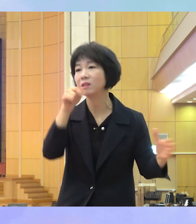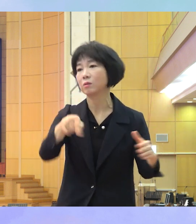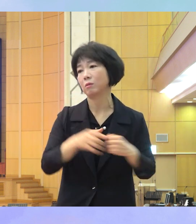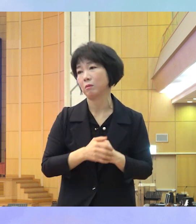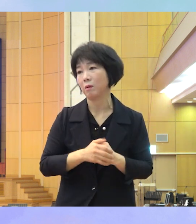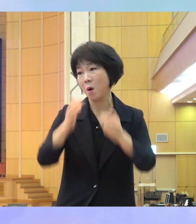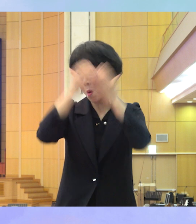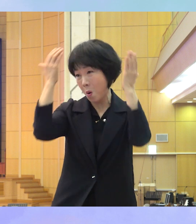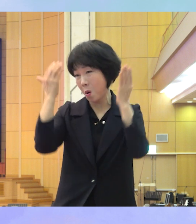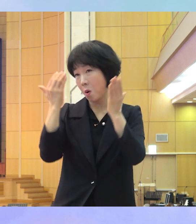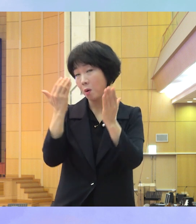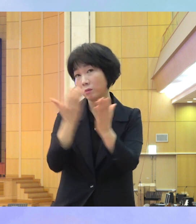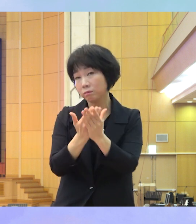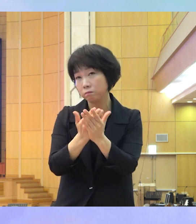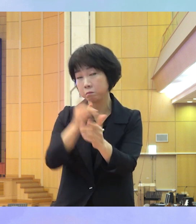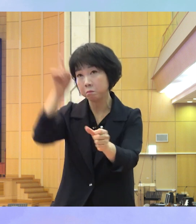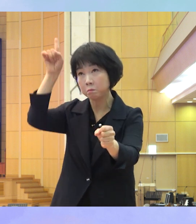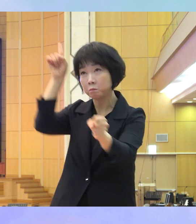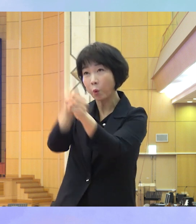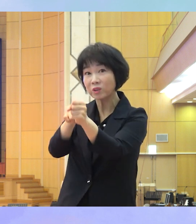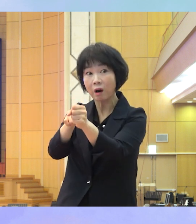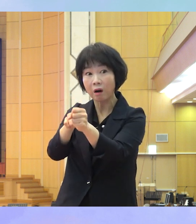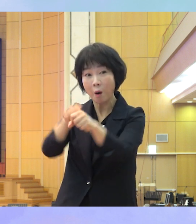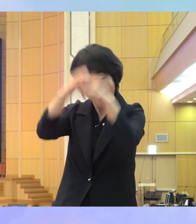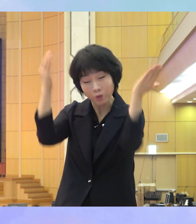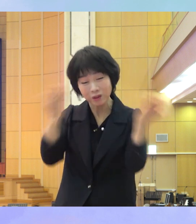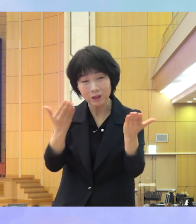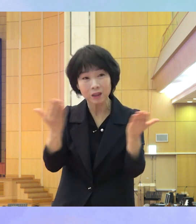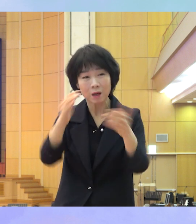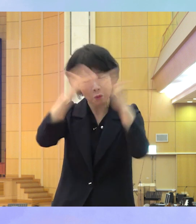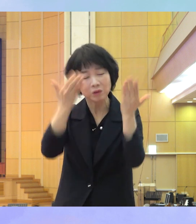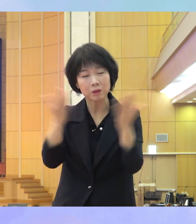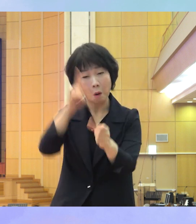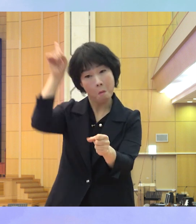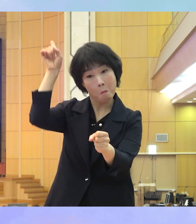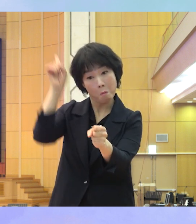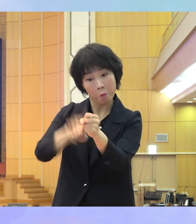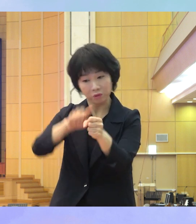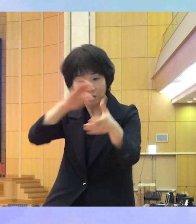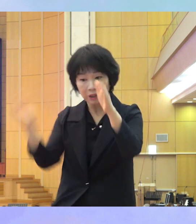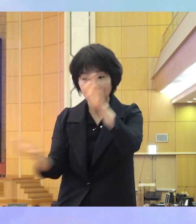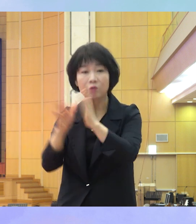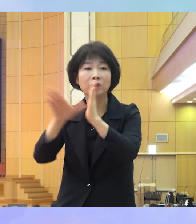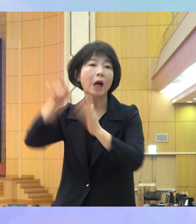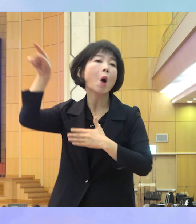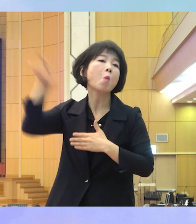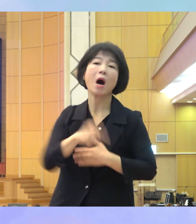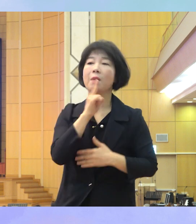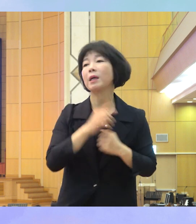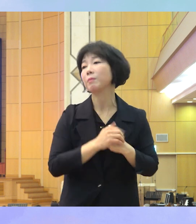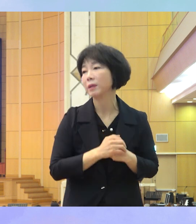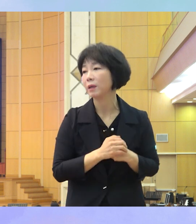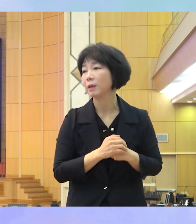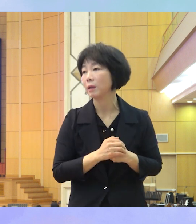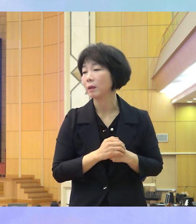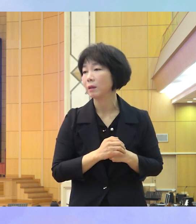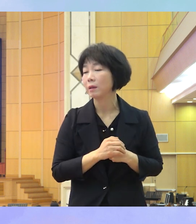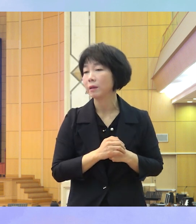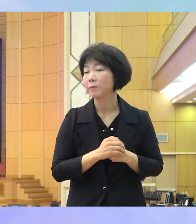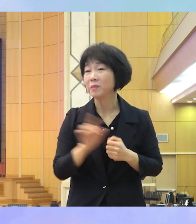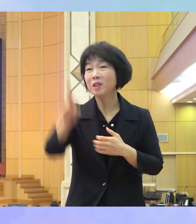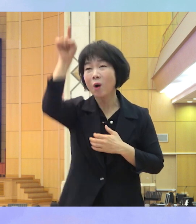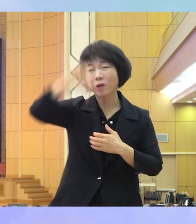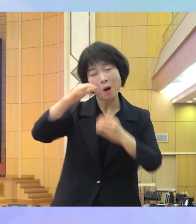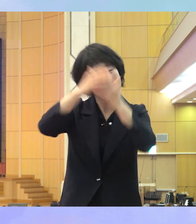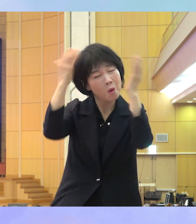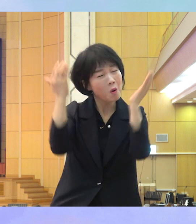그 모든 목적 소위 만사를 이룰 때가 있나니 그랬습니다.